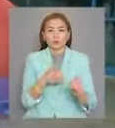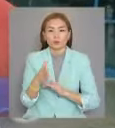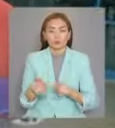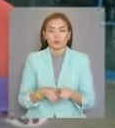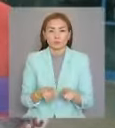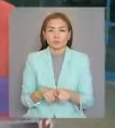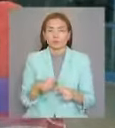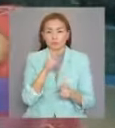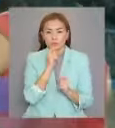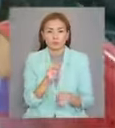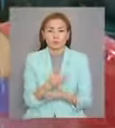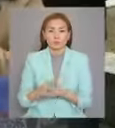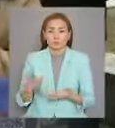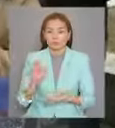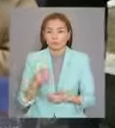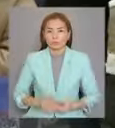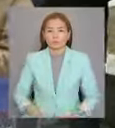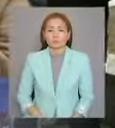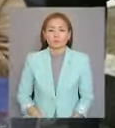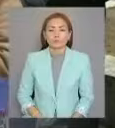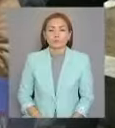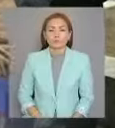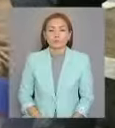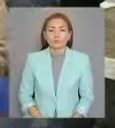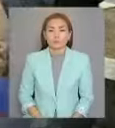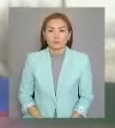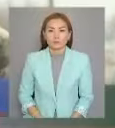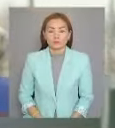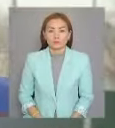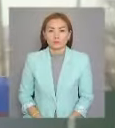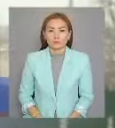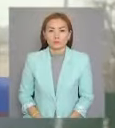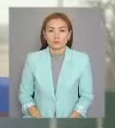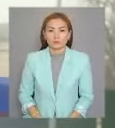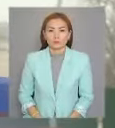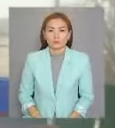ел атын асқақтата беруін тіледі. Гүлбану Ғарифолаева, Талғат Қуанышев, жаңалық қызметі.